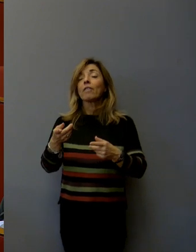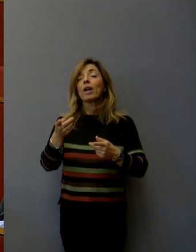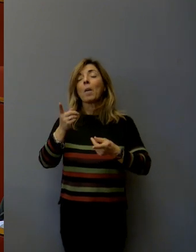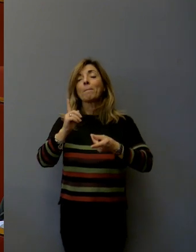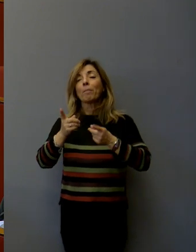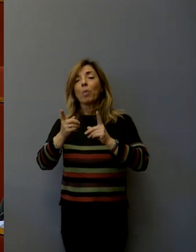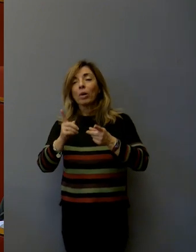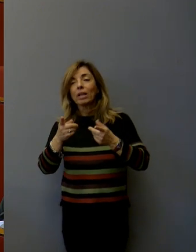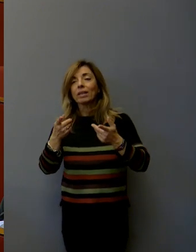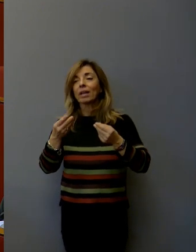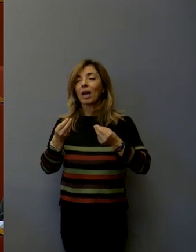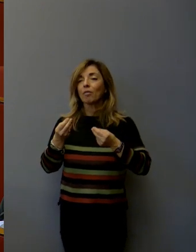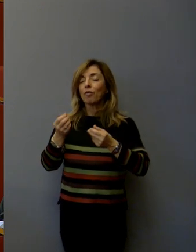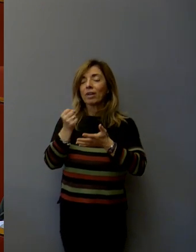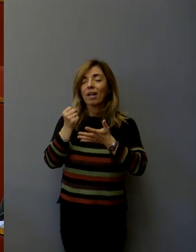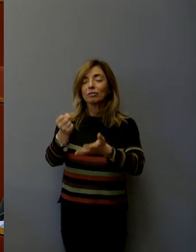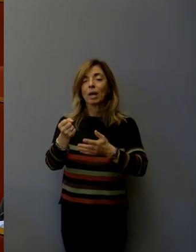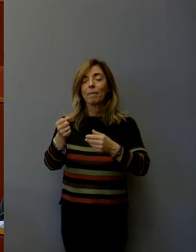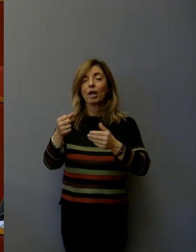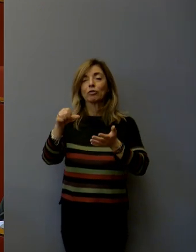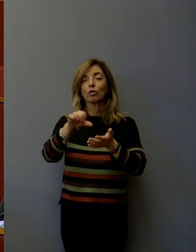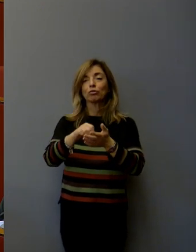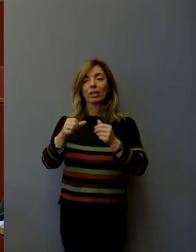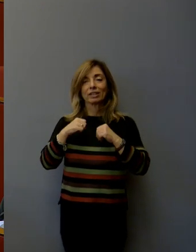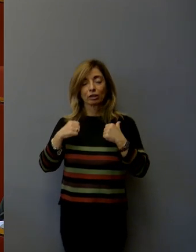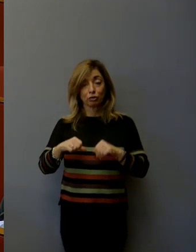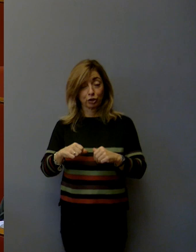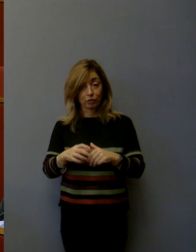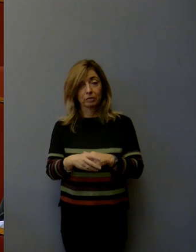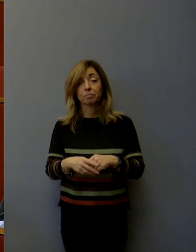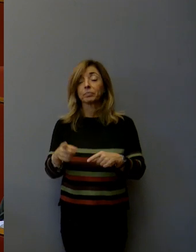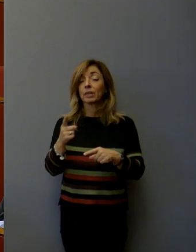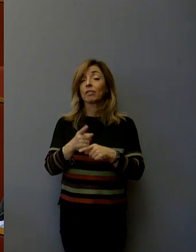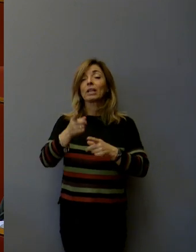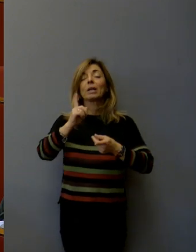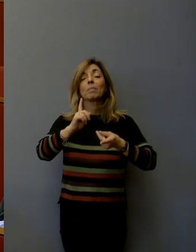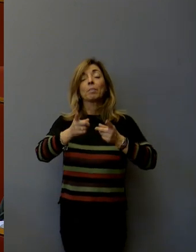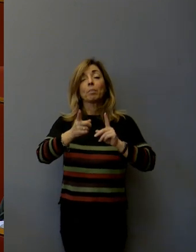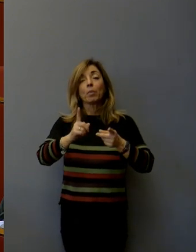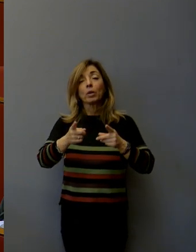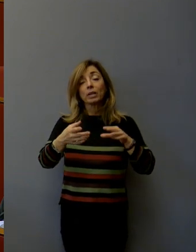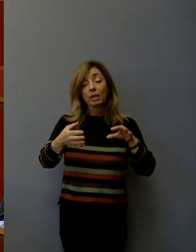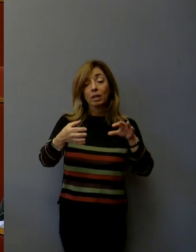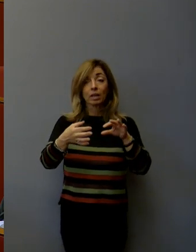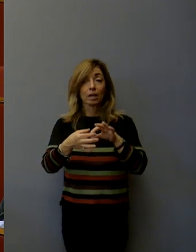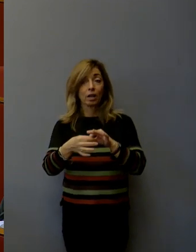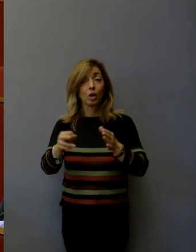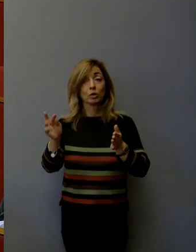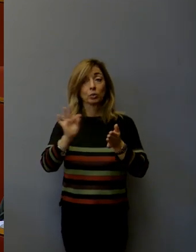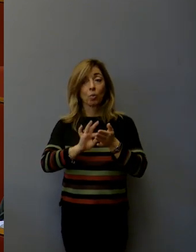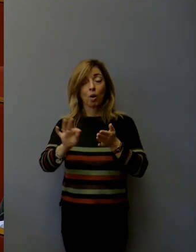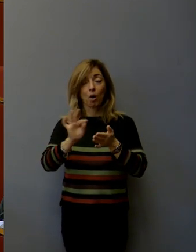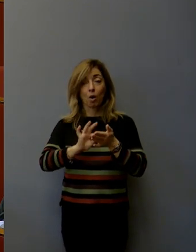finanziamo se ci mettiamo delle politiche di anche che tengono alla scuola a